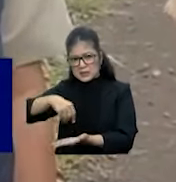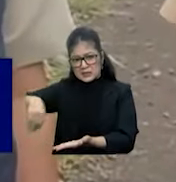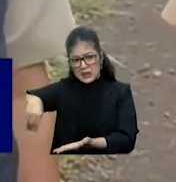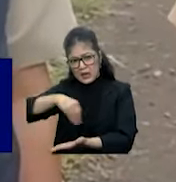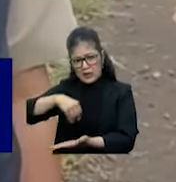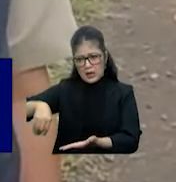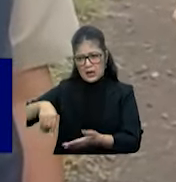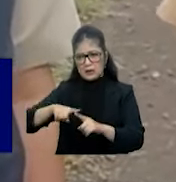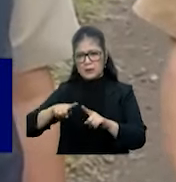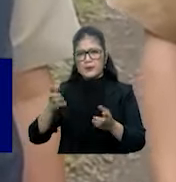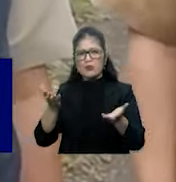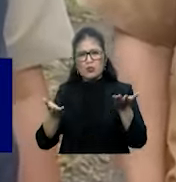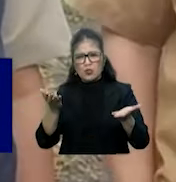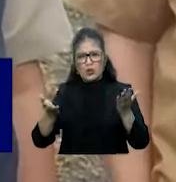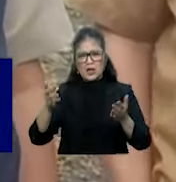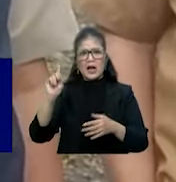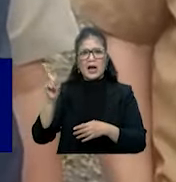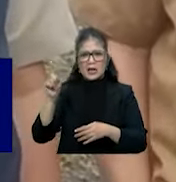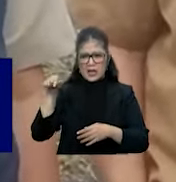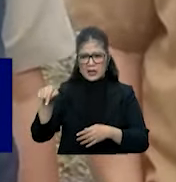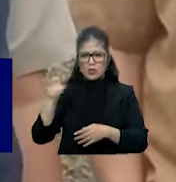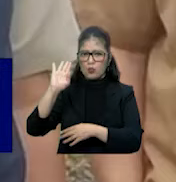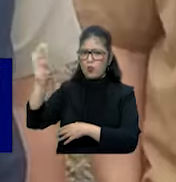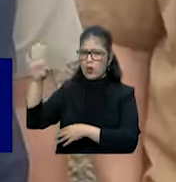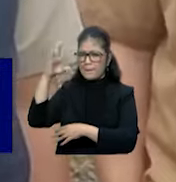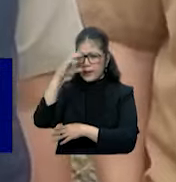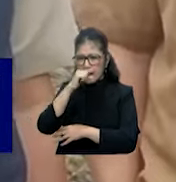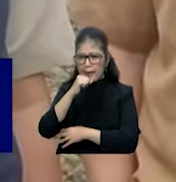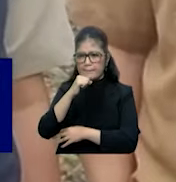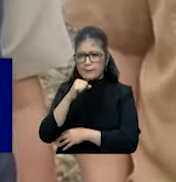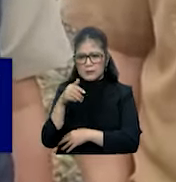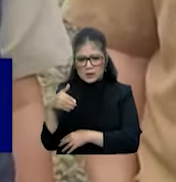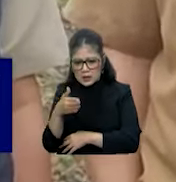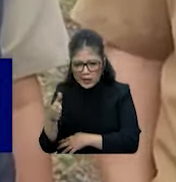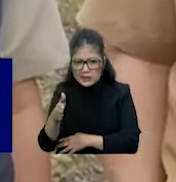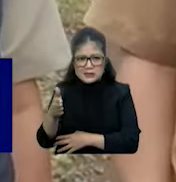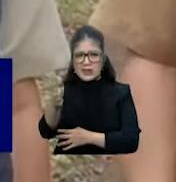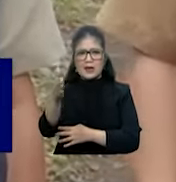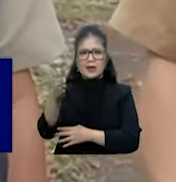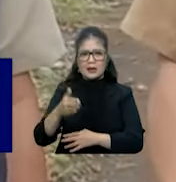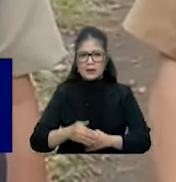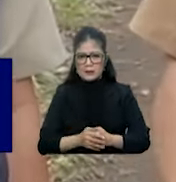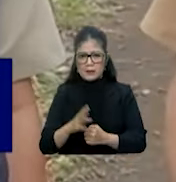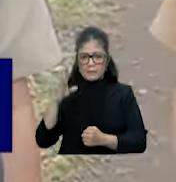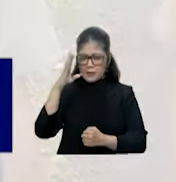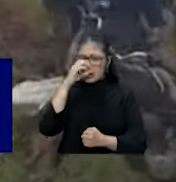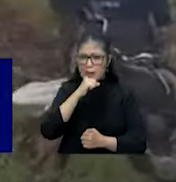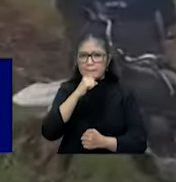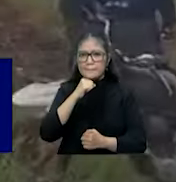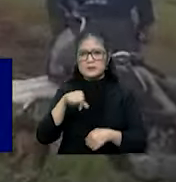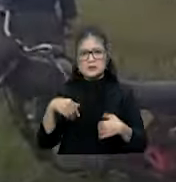karena mereka pas pulangnya malam, mereka tersesat, jalannya mungkin gelap, akhirnya mereka tersesat.